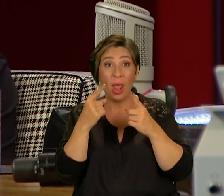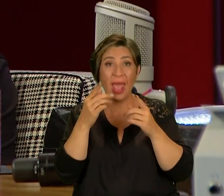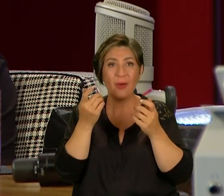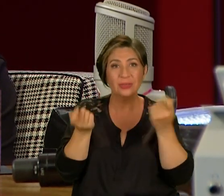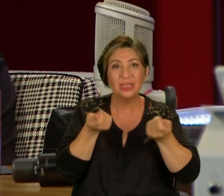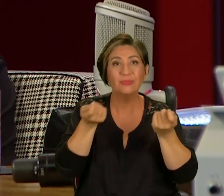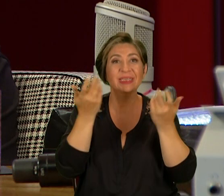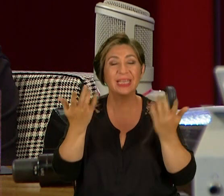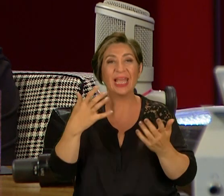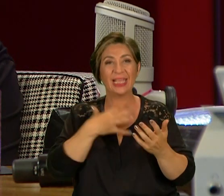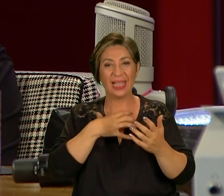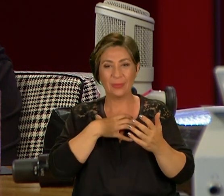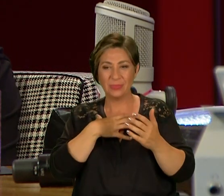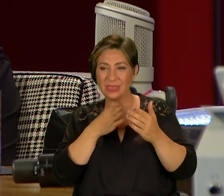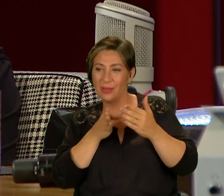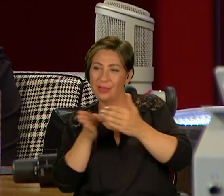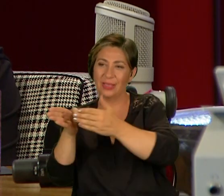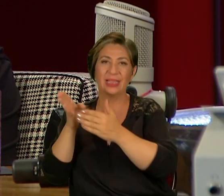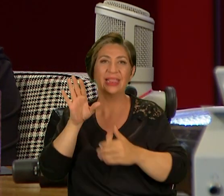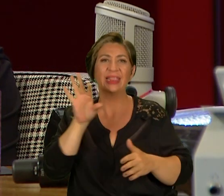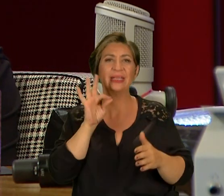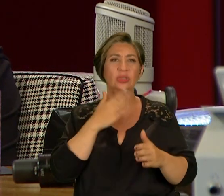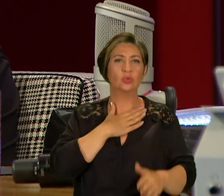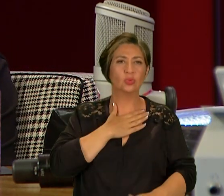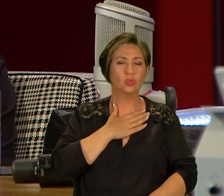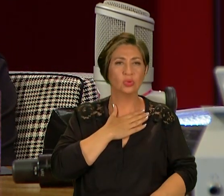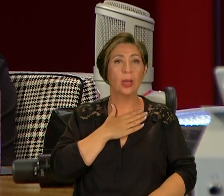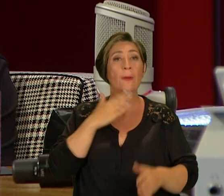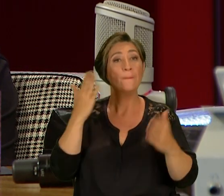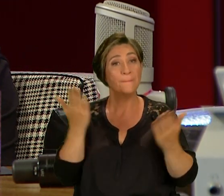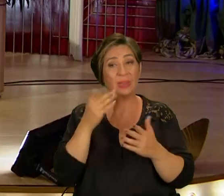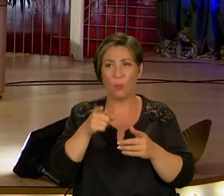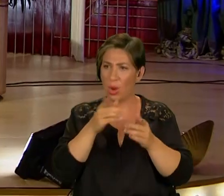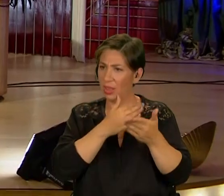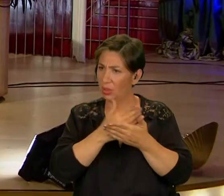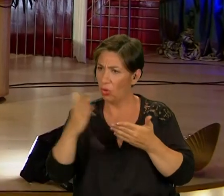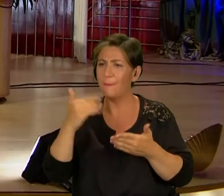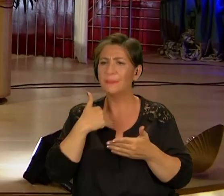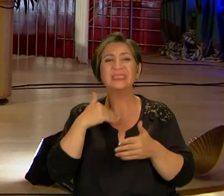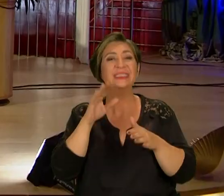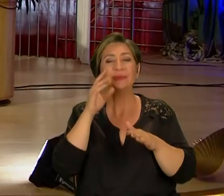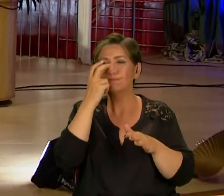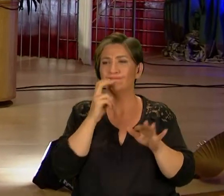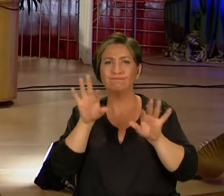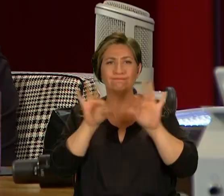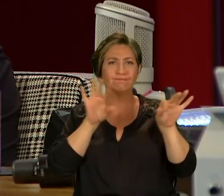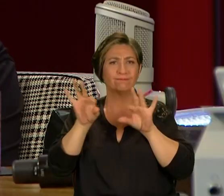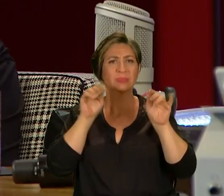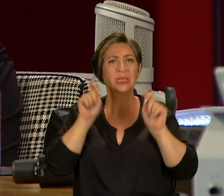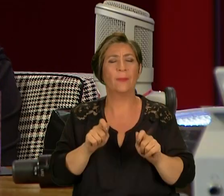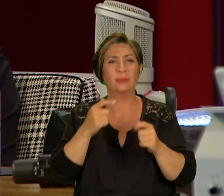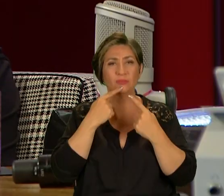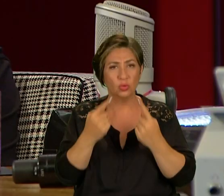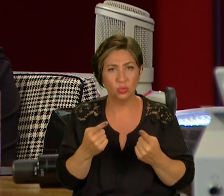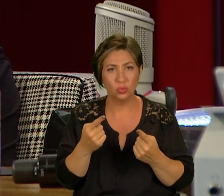uydurmaktansa kendimizi duruma uydurmayı tercih ediyoruz. Yani madem böyle gidiyor, o zaman biz seçiciliğimizi bu noktada